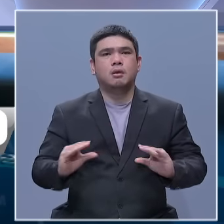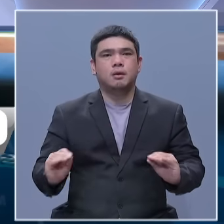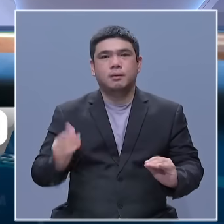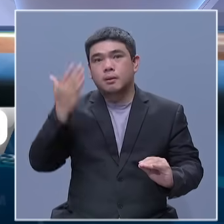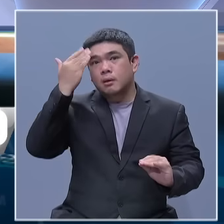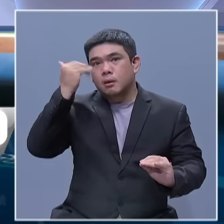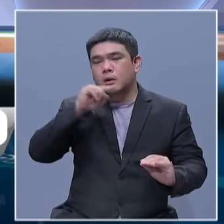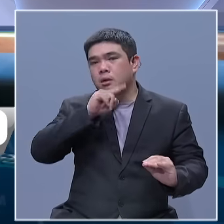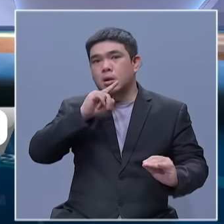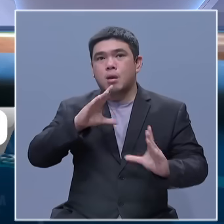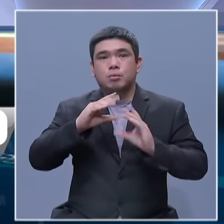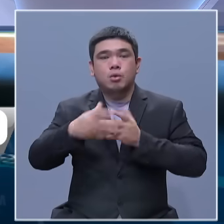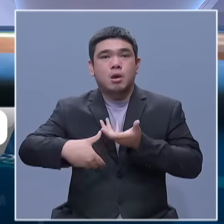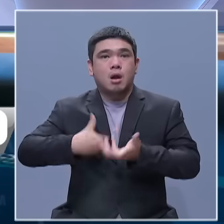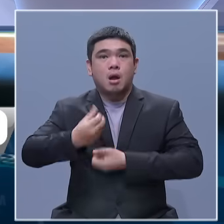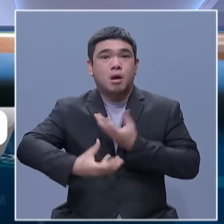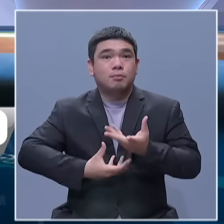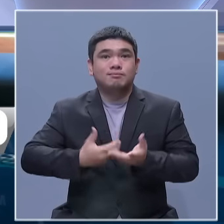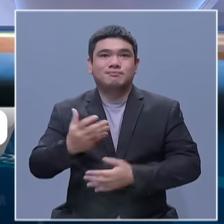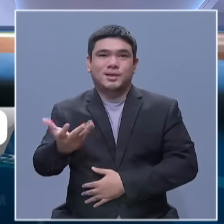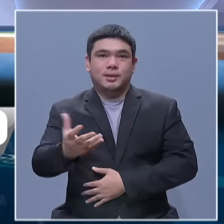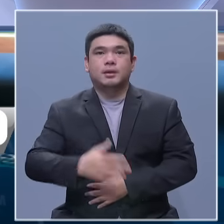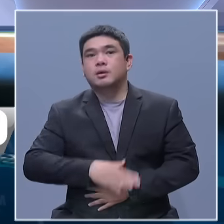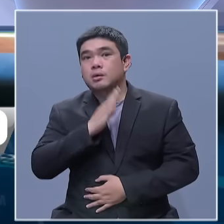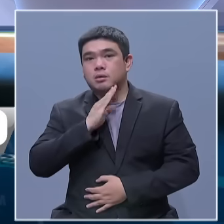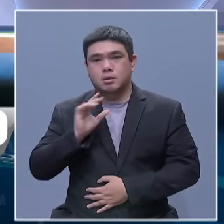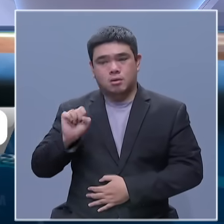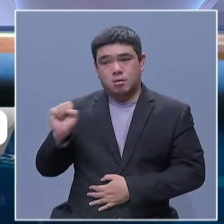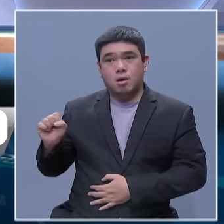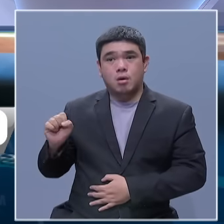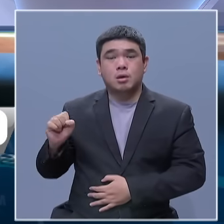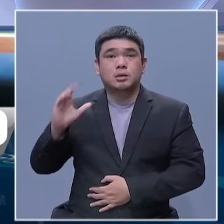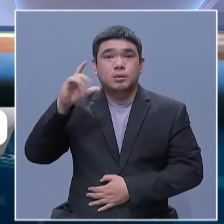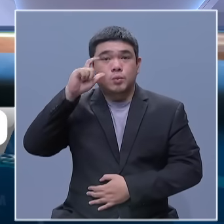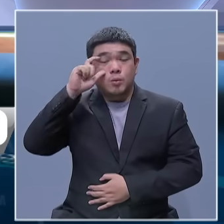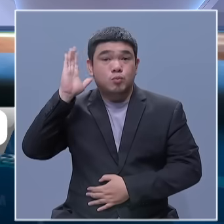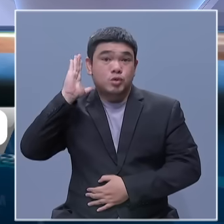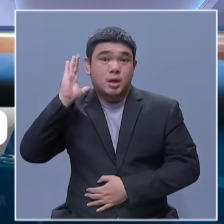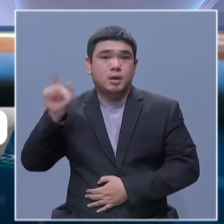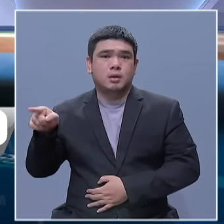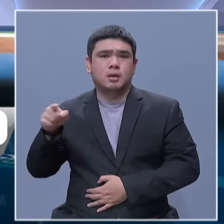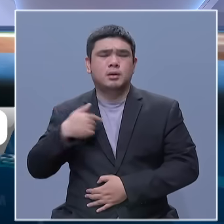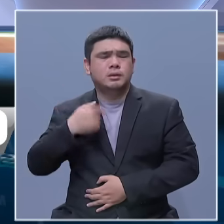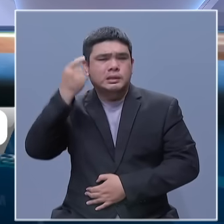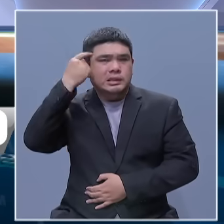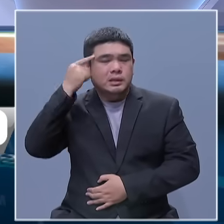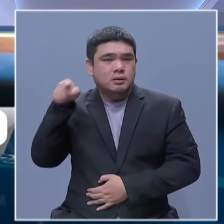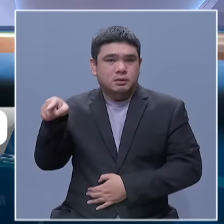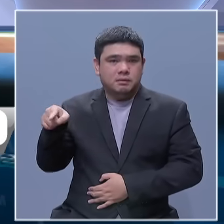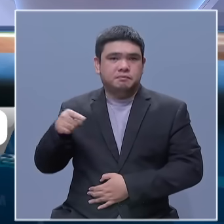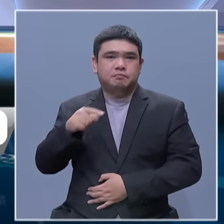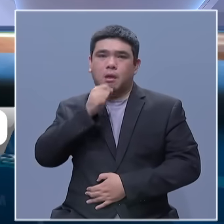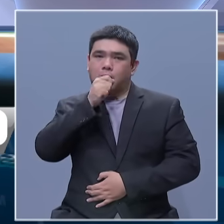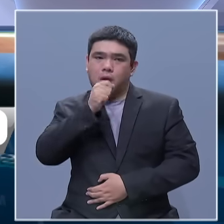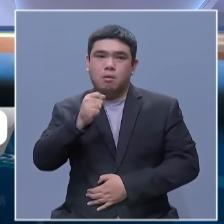าพูดถึงกรณีนี้เลยแล้วอย่างกรณีของส.ส.ปูอัดนะคะหรือว่าคุณชัยยามพวานเนี่ยฟังจากที่ให้สัมภ